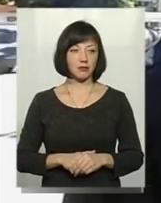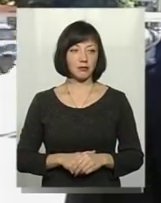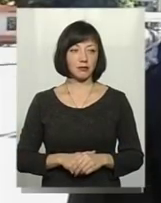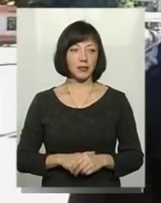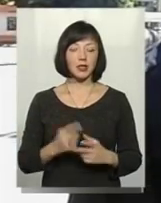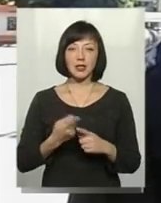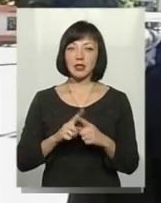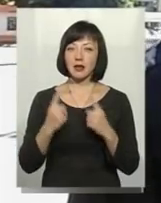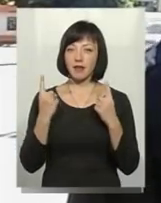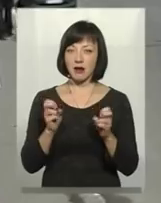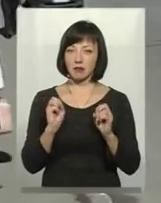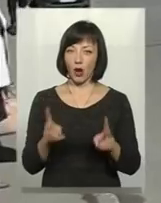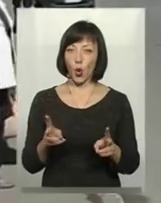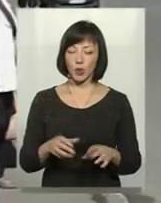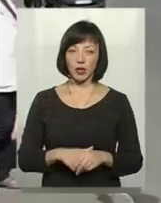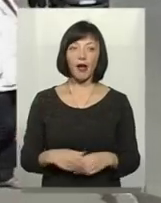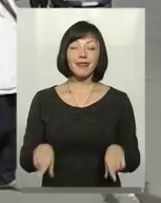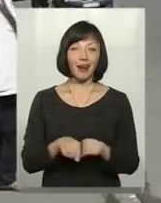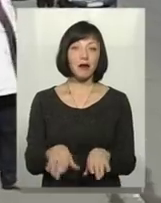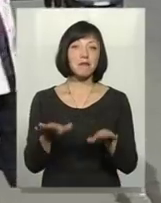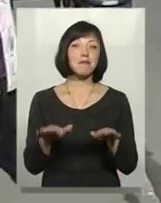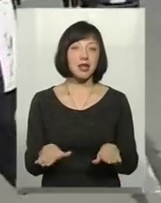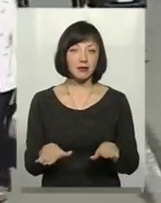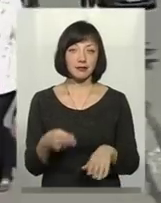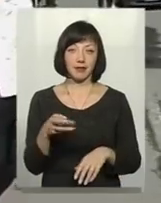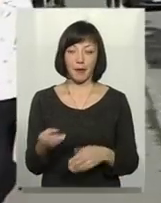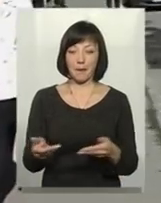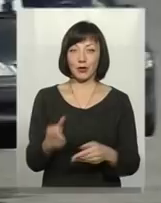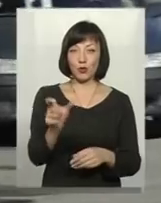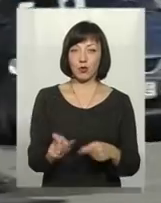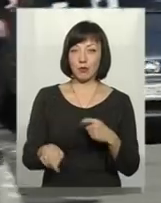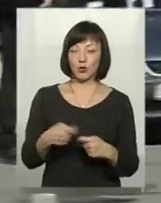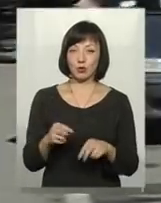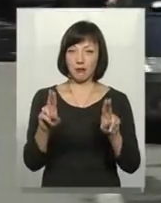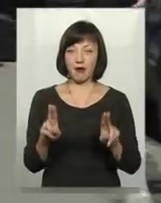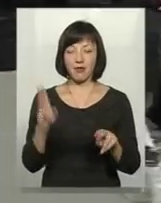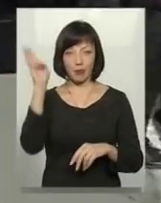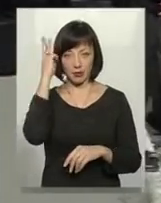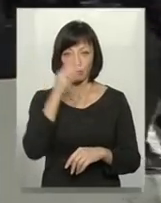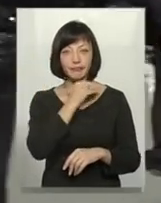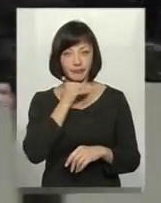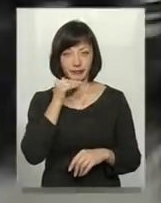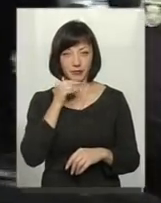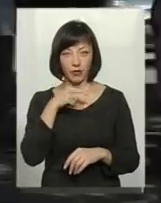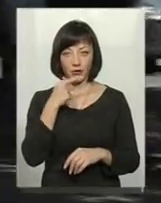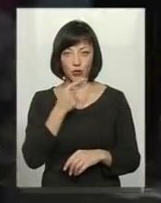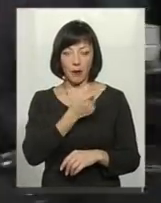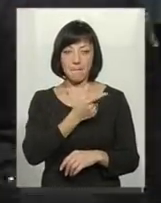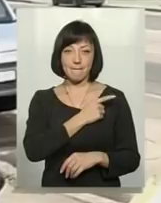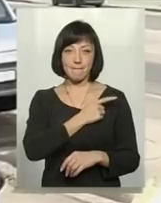ж таки, це дуже велика загроза. Таких місць, де саме пішоходи порушують правила, в обласному центрі чимало, кажуть